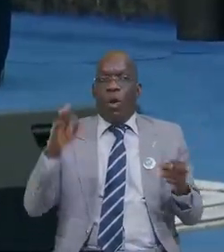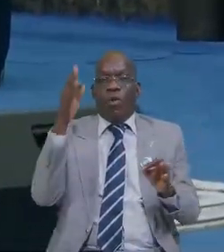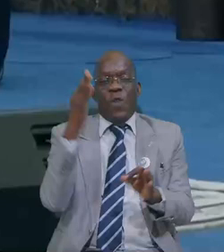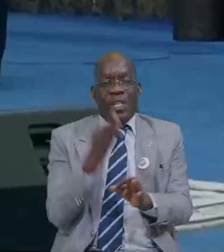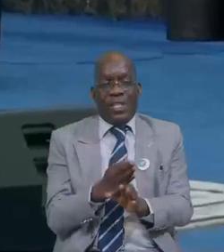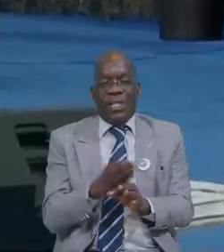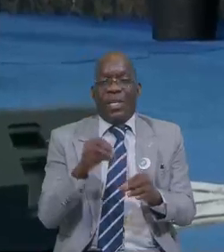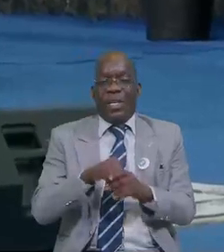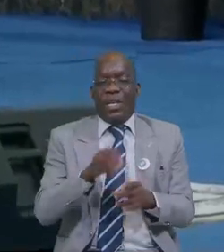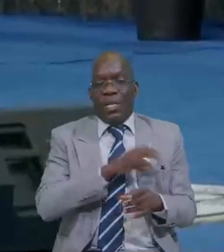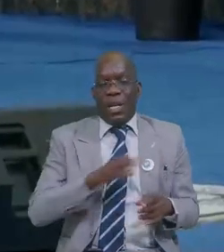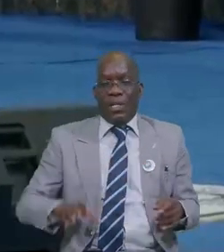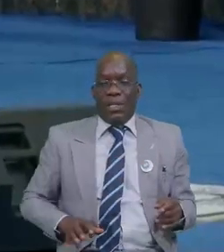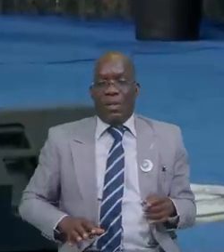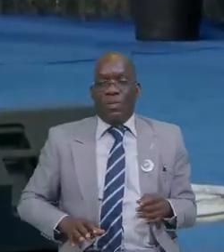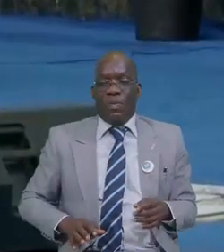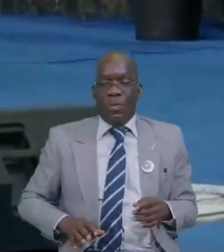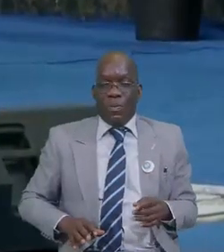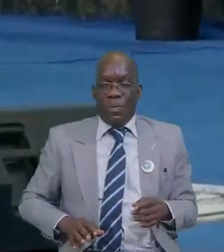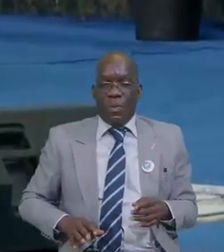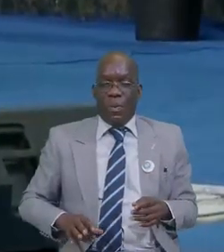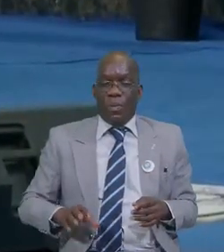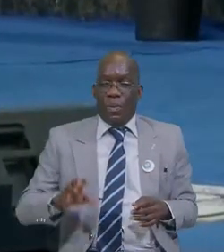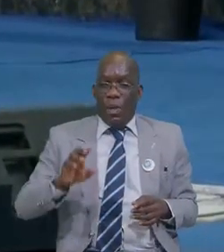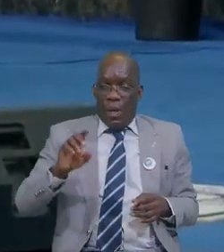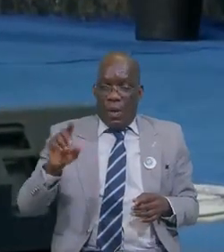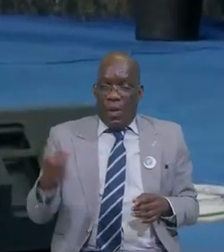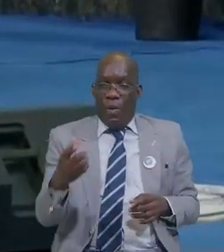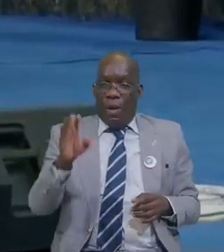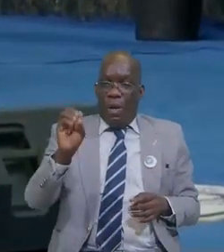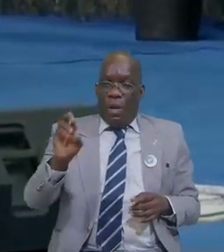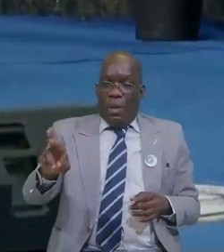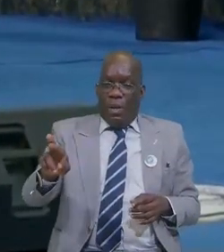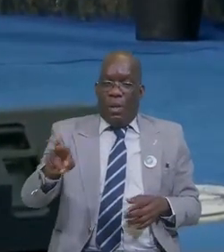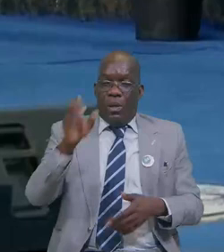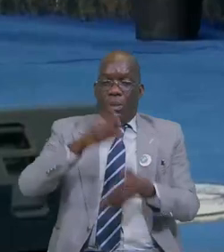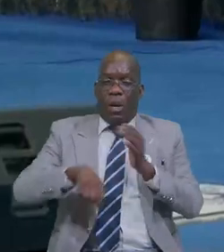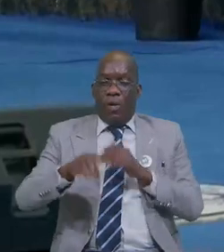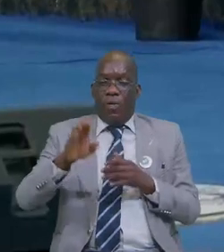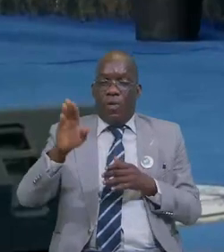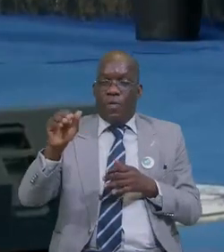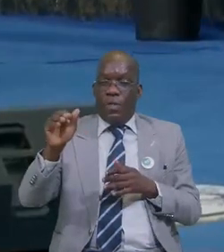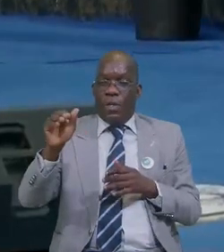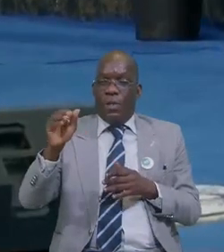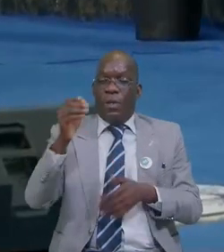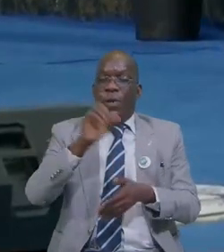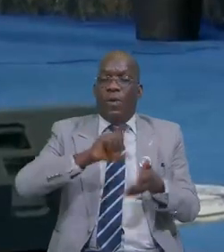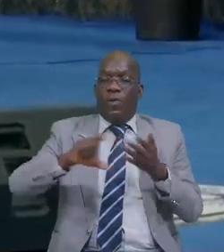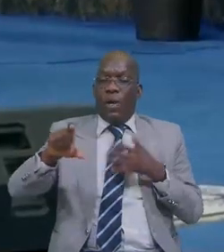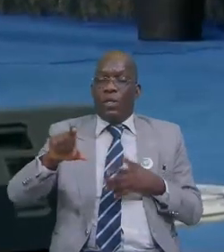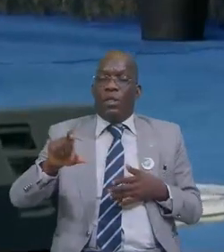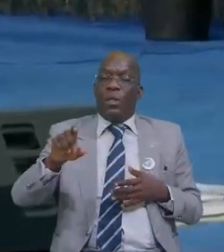Christ. En 1 Corinthiens chapitre 15, verset 57. 1 Corinthiens chapitre